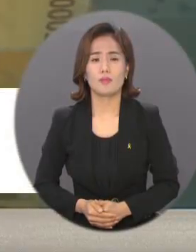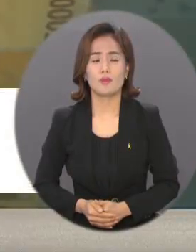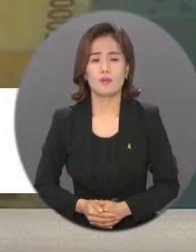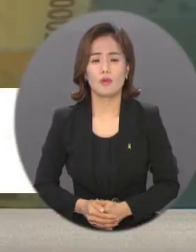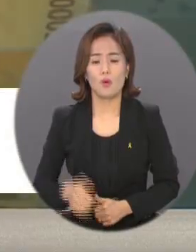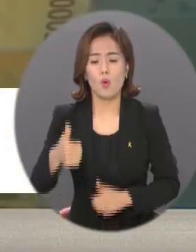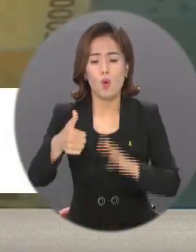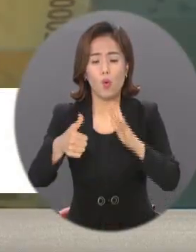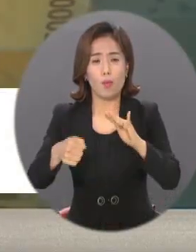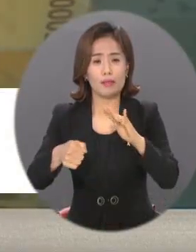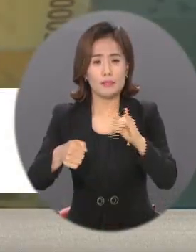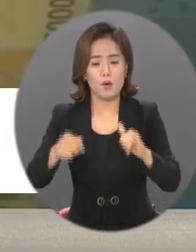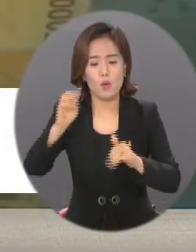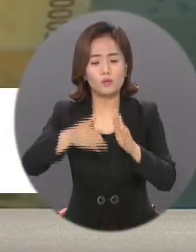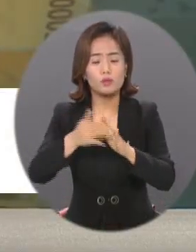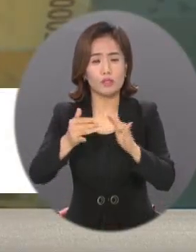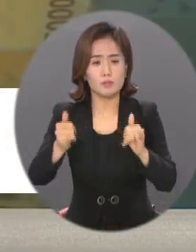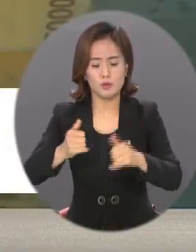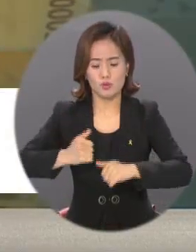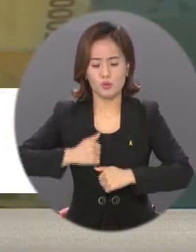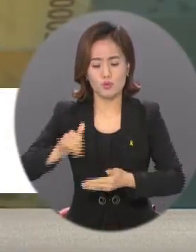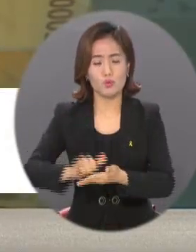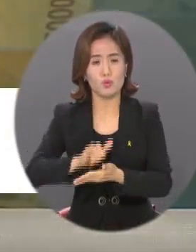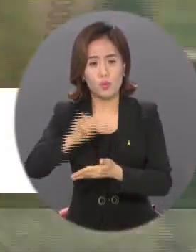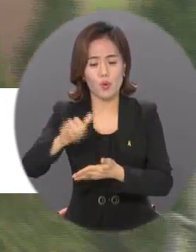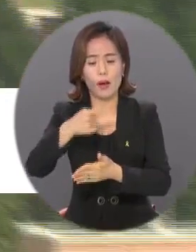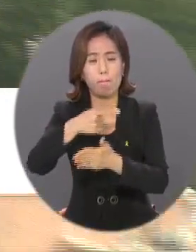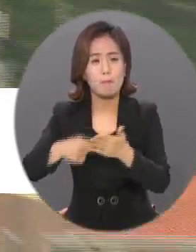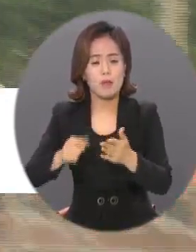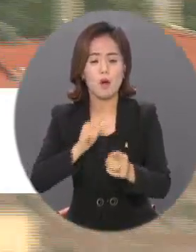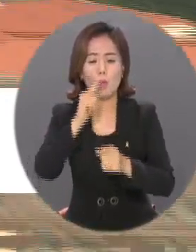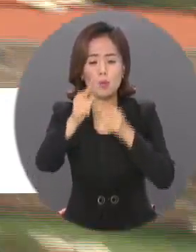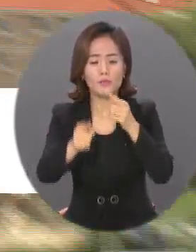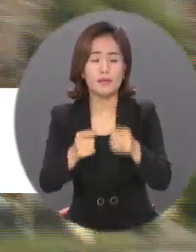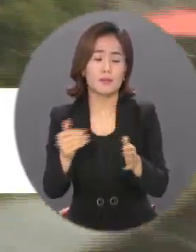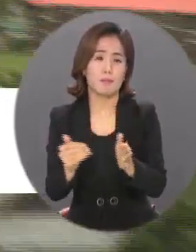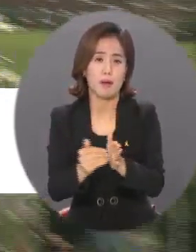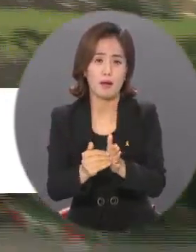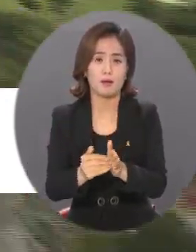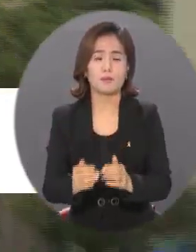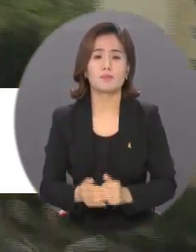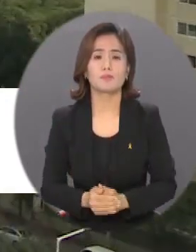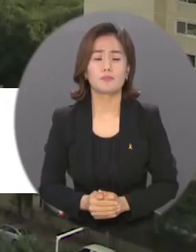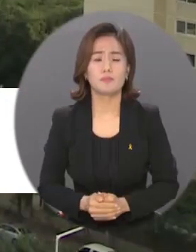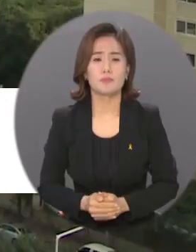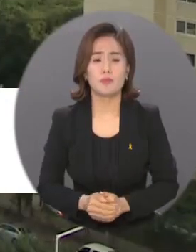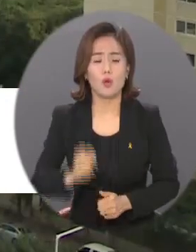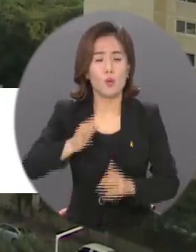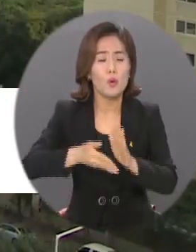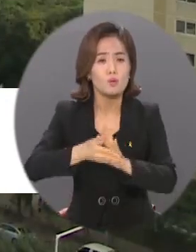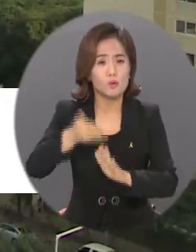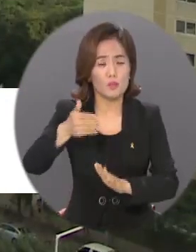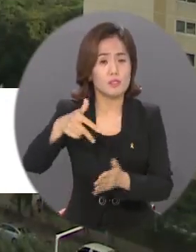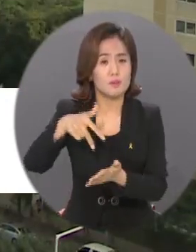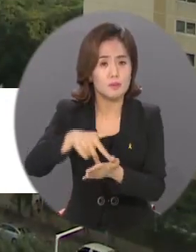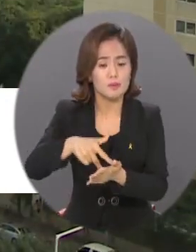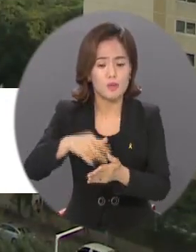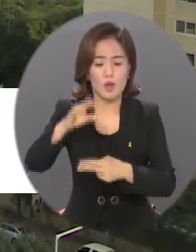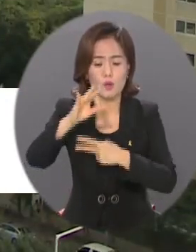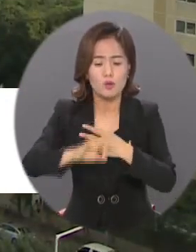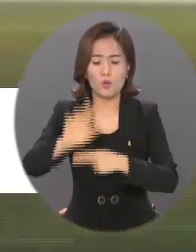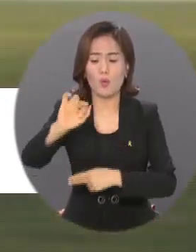5만 명이 넘는 광주 시민이 군공항 피해 보상을 신청한 것으로 나타났습니다. 광주시에 따르면